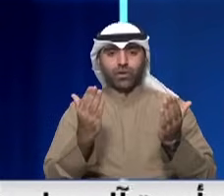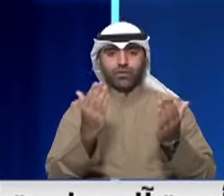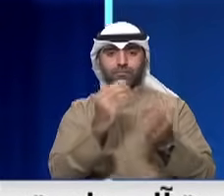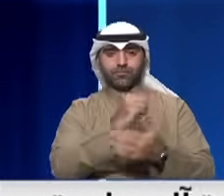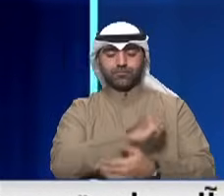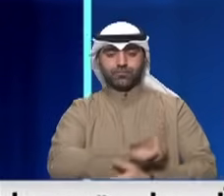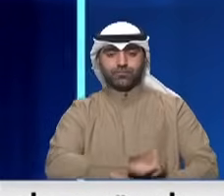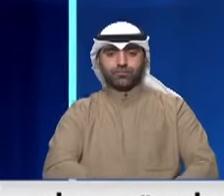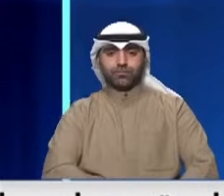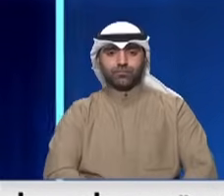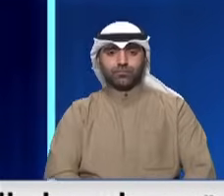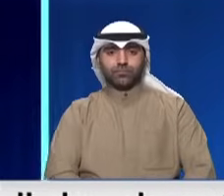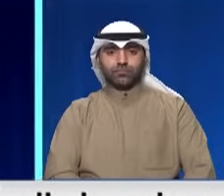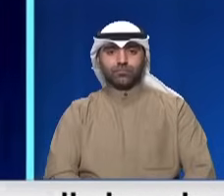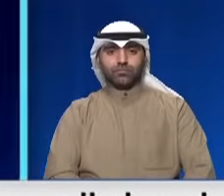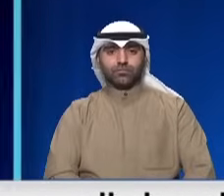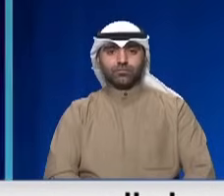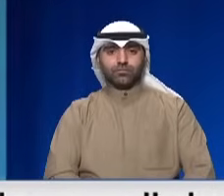وتمام